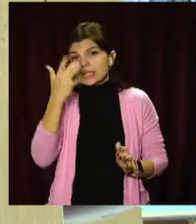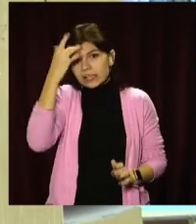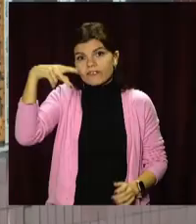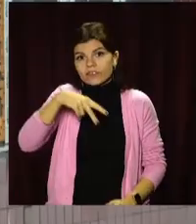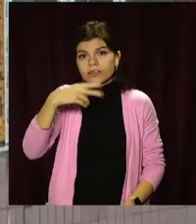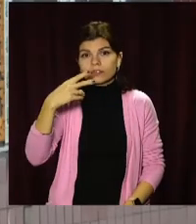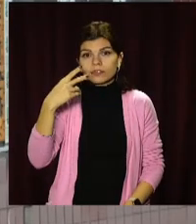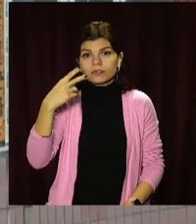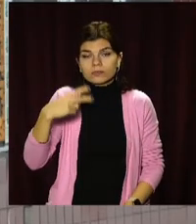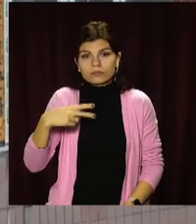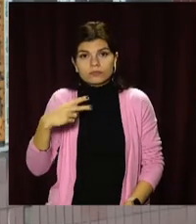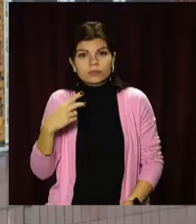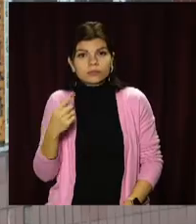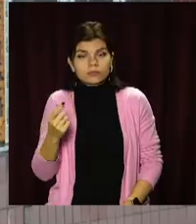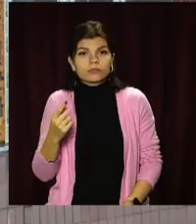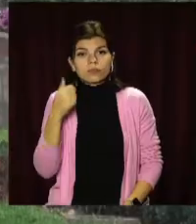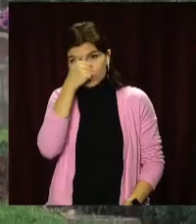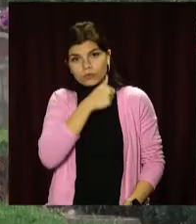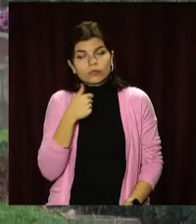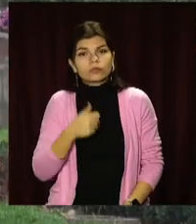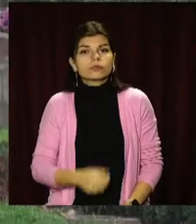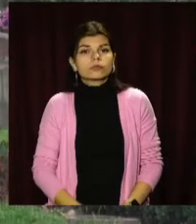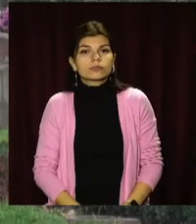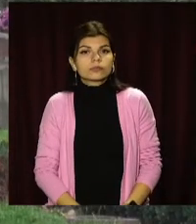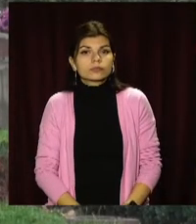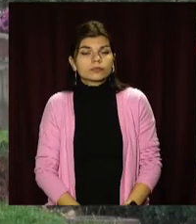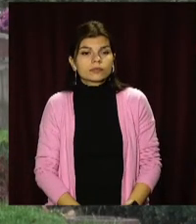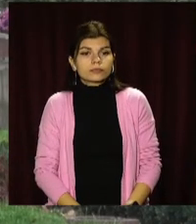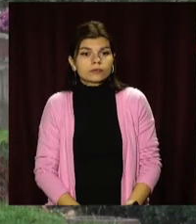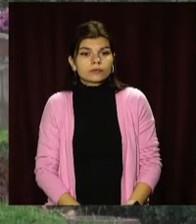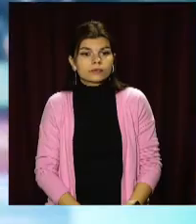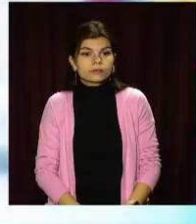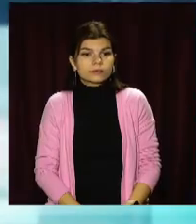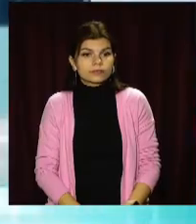2020 року. Вікторія Вахрушина, Олександр Вернигоров, Open News, телеканал «Відкритий».